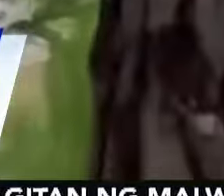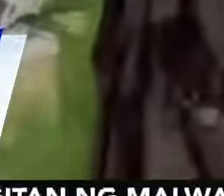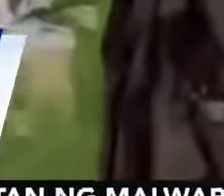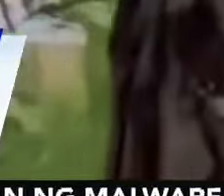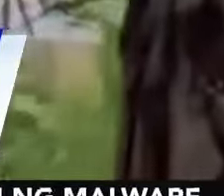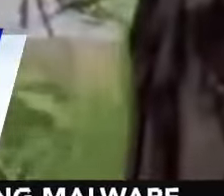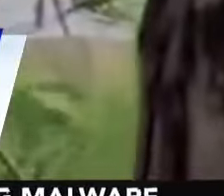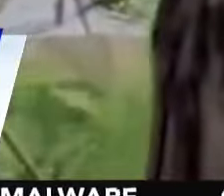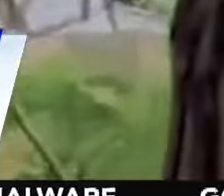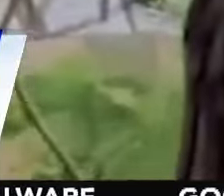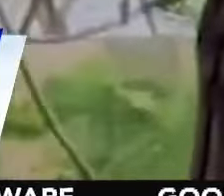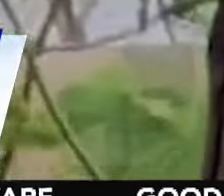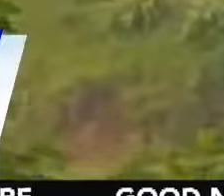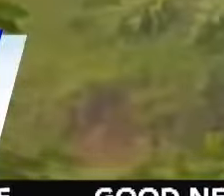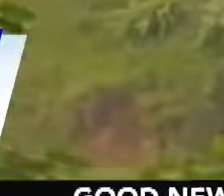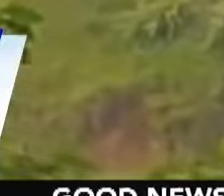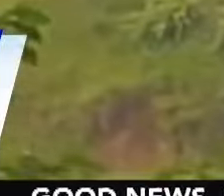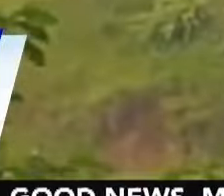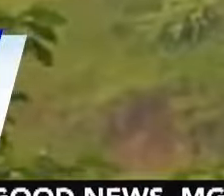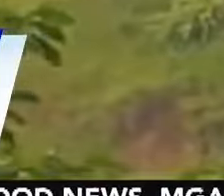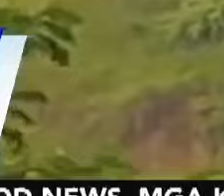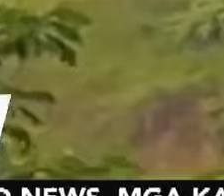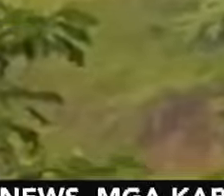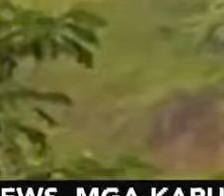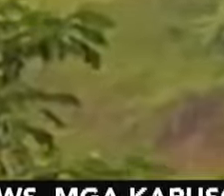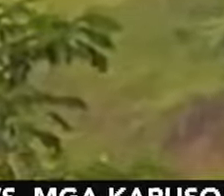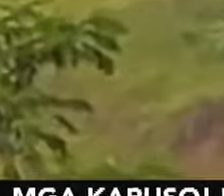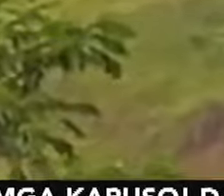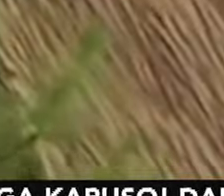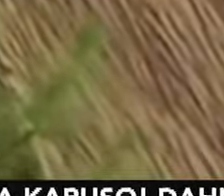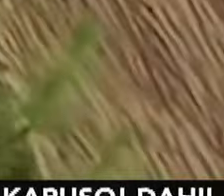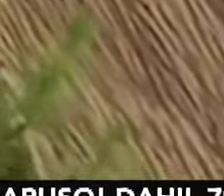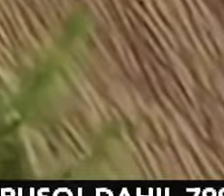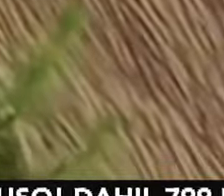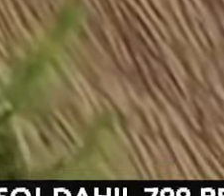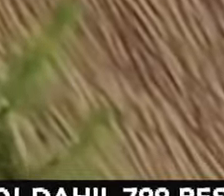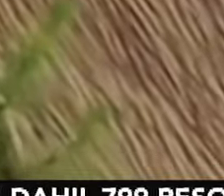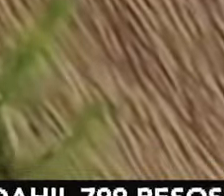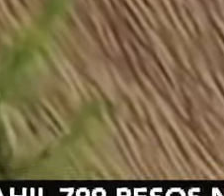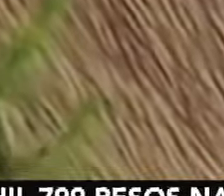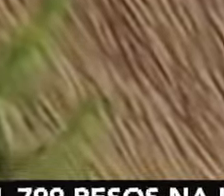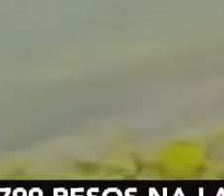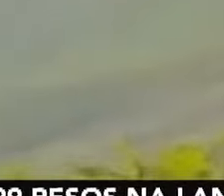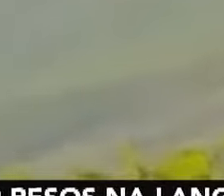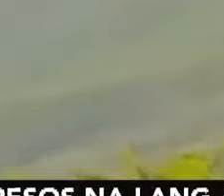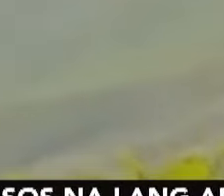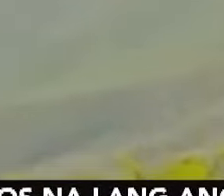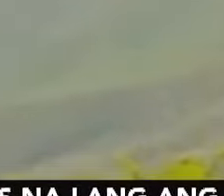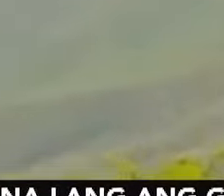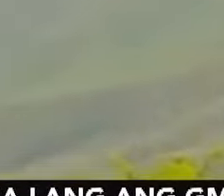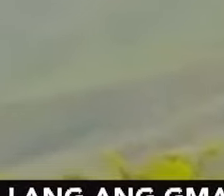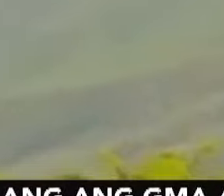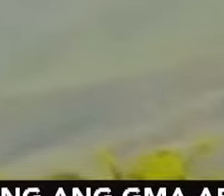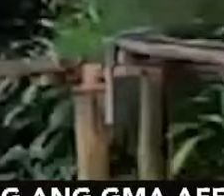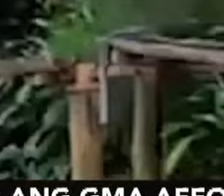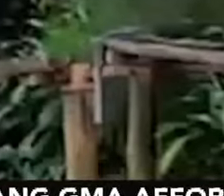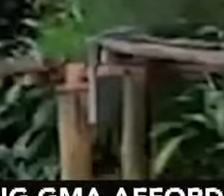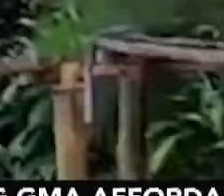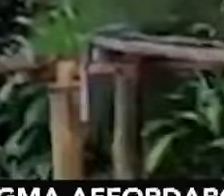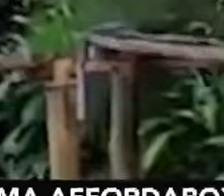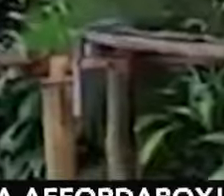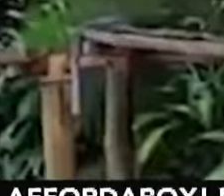bumisita, makipag-ugnayan muna sa Impasugong Tourism Office para sa mas ligtas na biyahe.